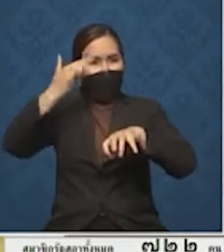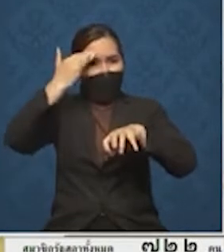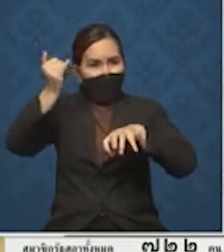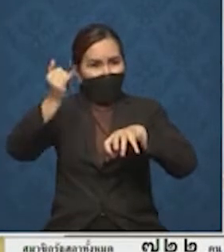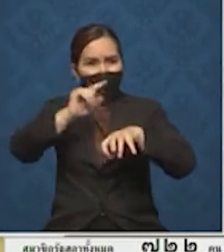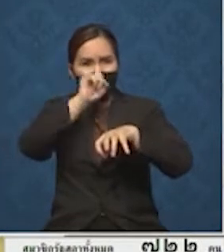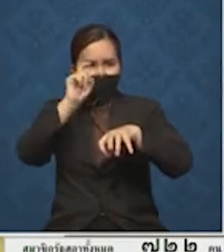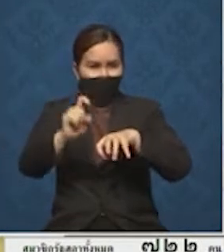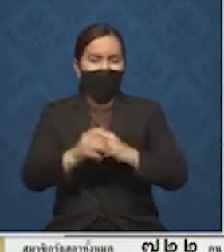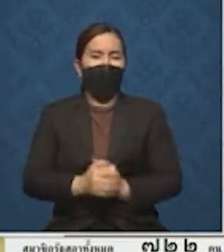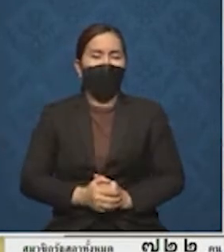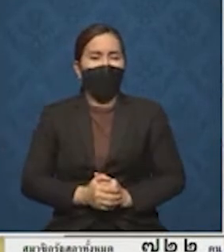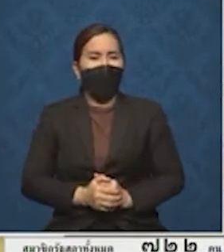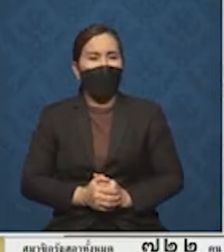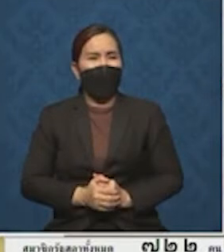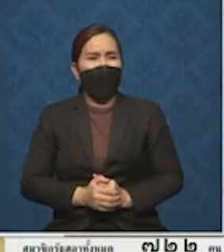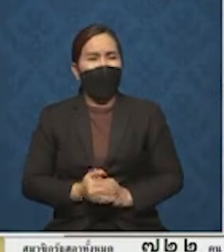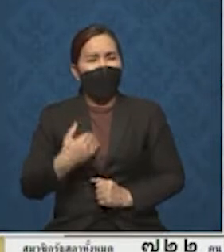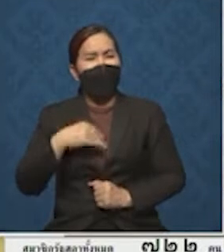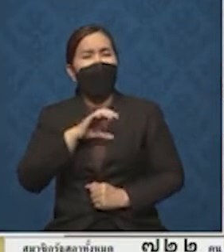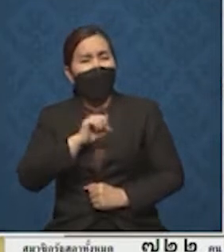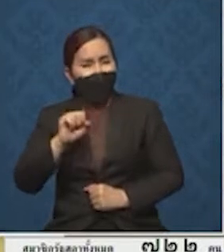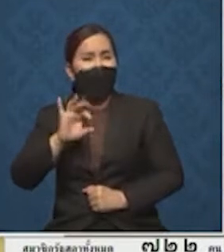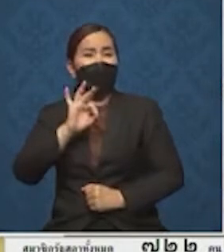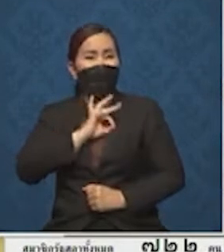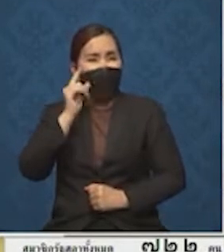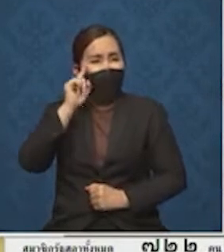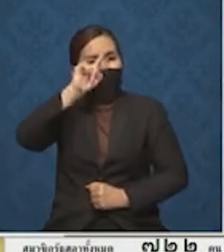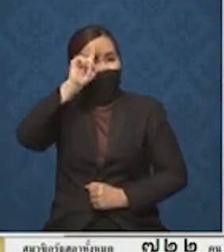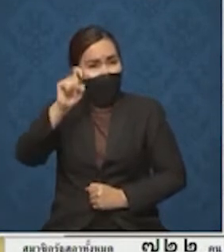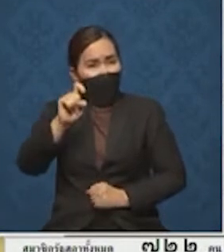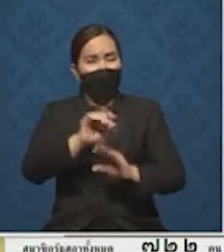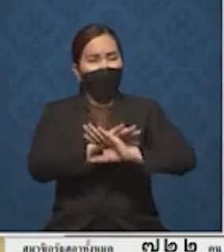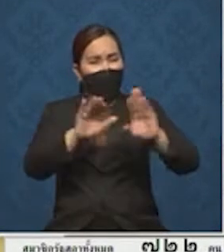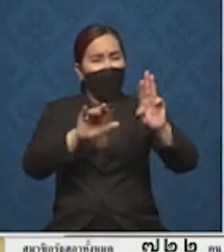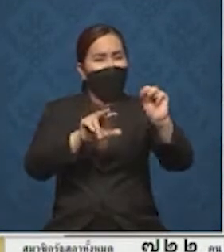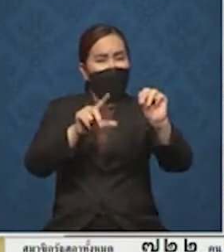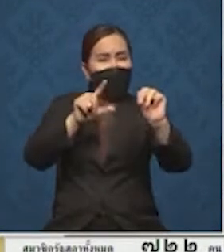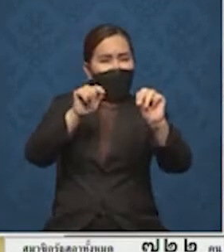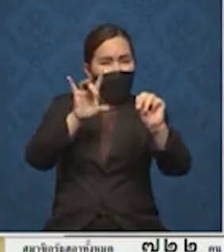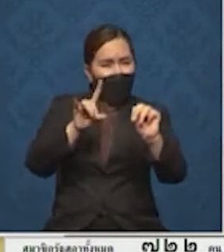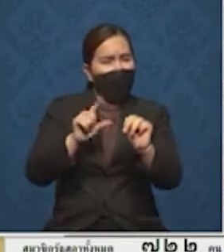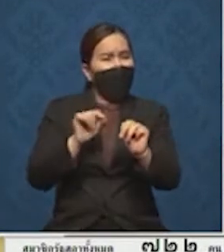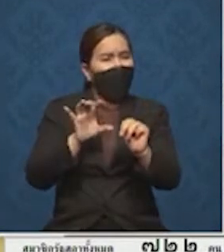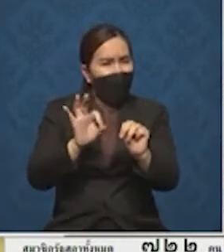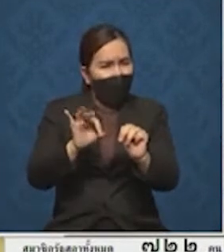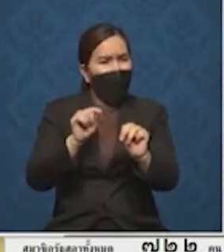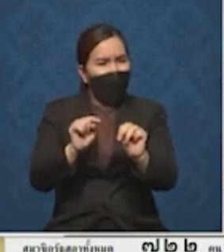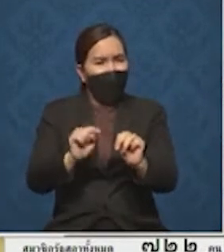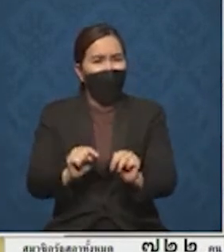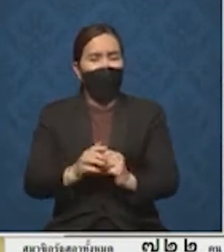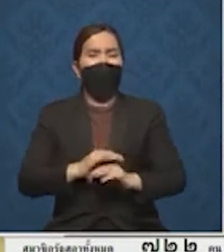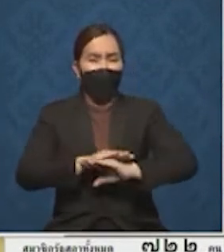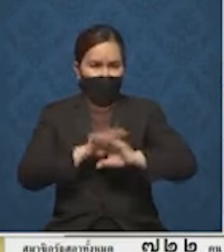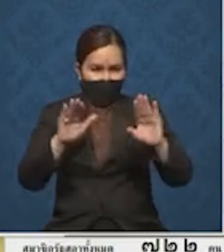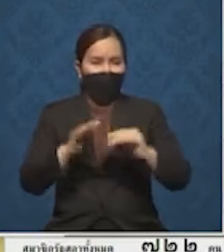ว่าที่เพื่อนสมาชิสงสัยว่าการยกเลิกมาตา 28 และ 29 นั้นผมมอง